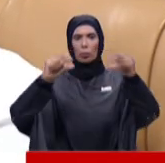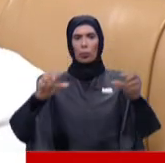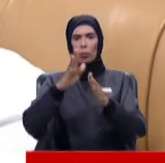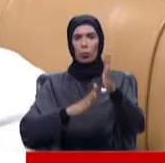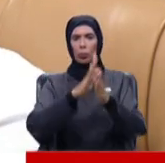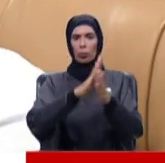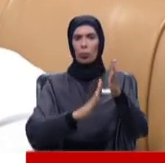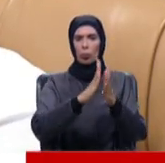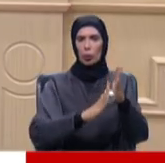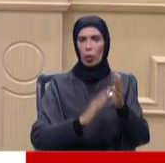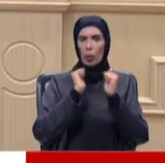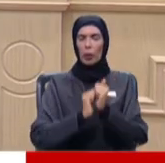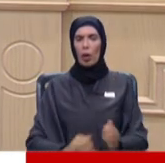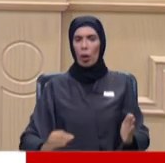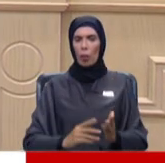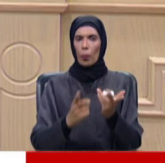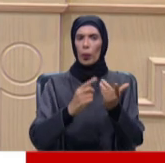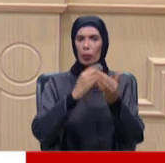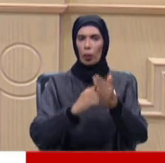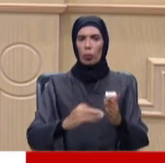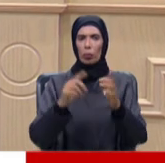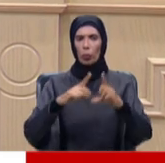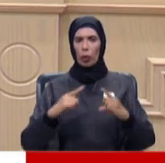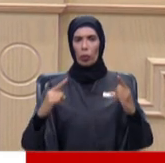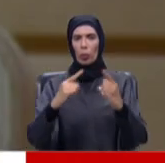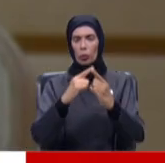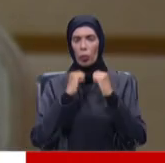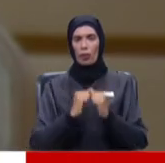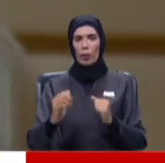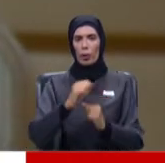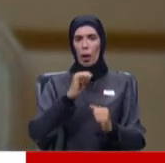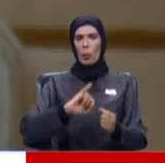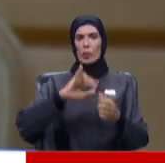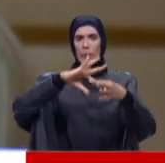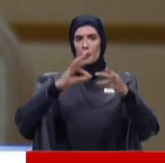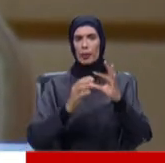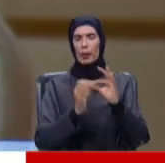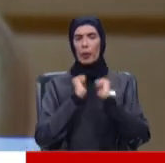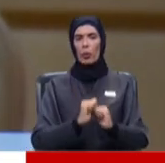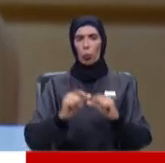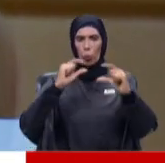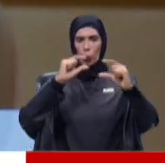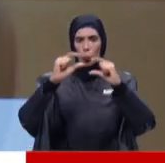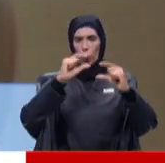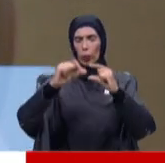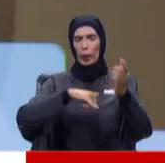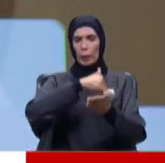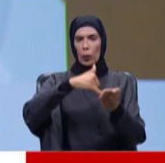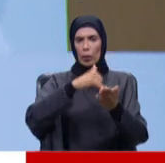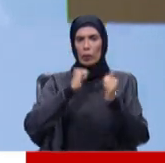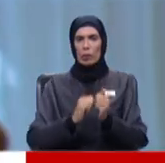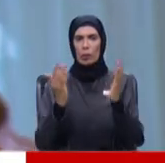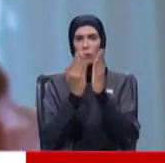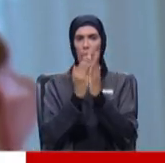الموضوعات المدرجة على جدول الأعمال والتي تضمنت آخر توصيات لجنة محافظي مؤسسات النقد والبنوك المركزية